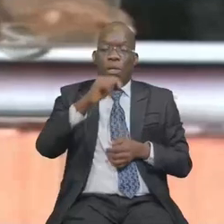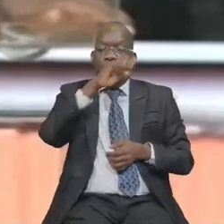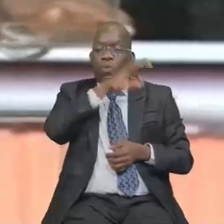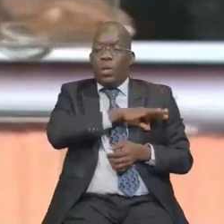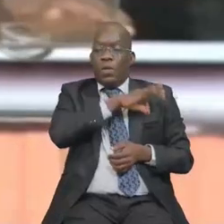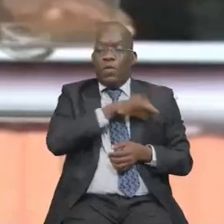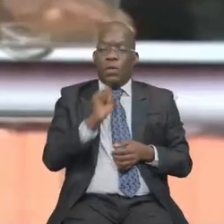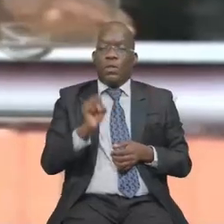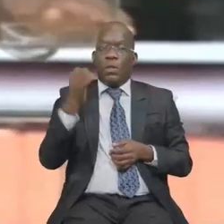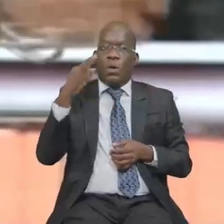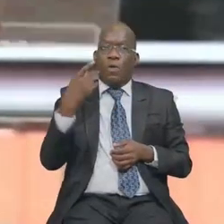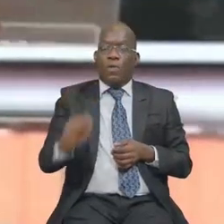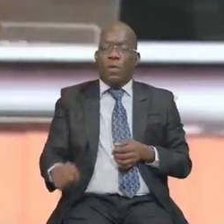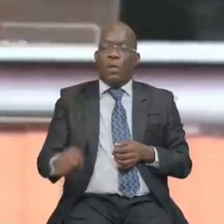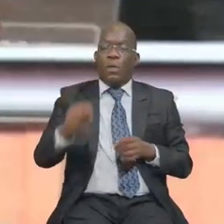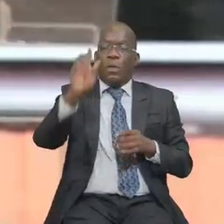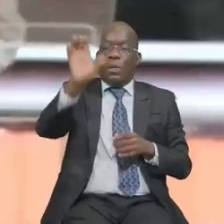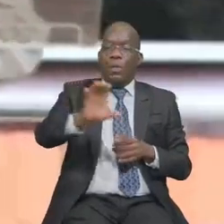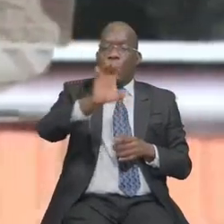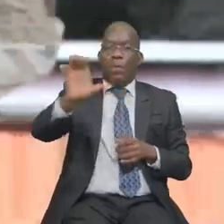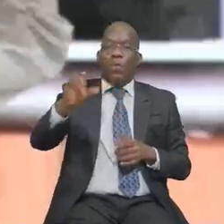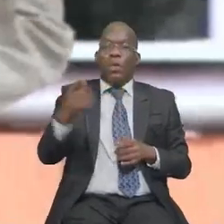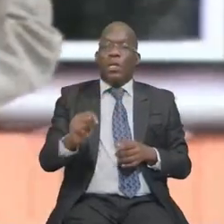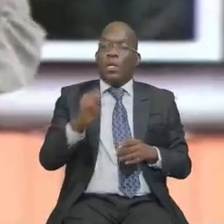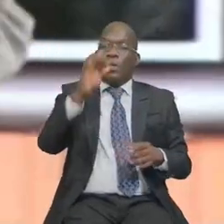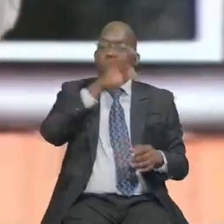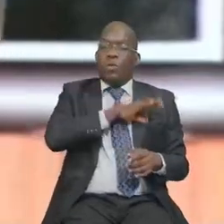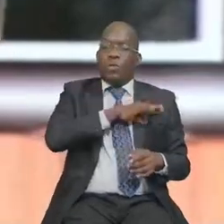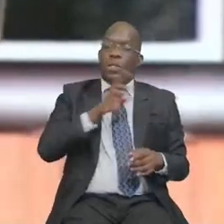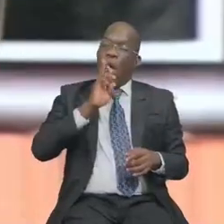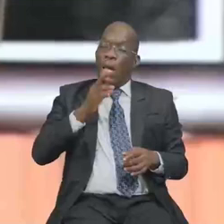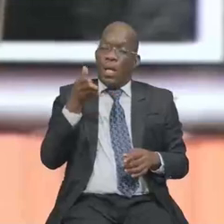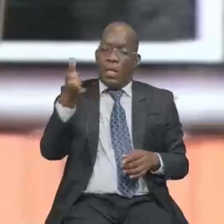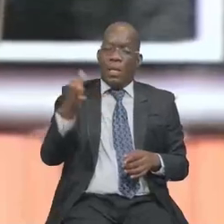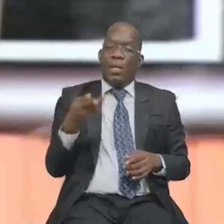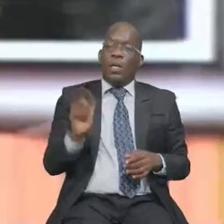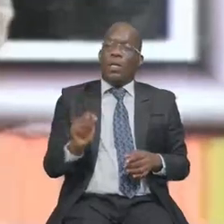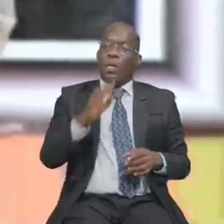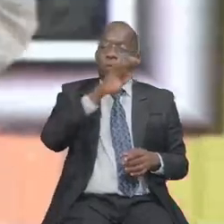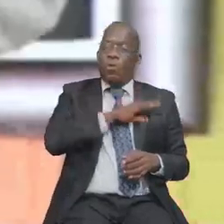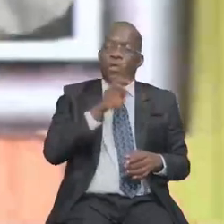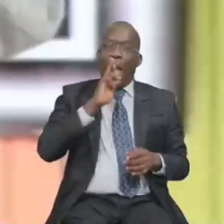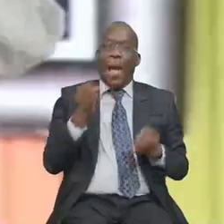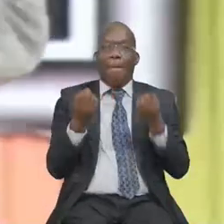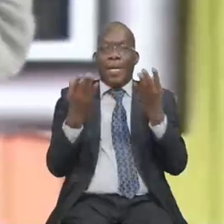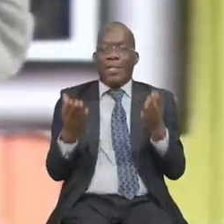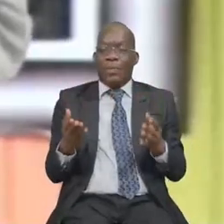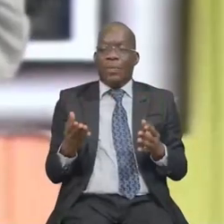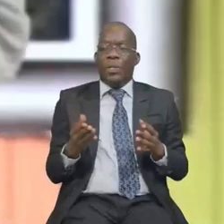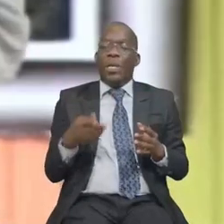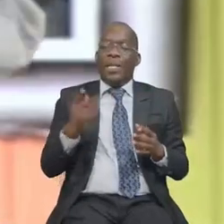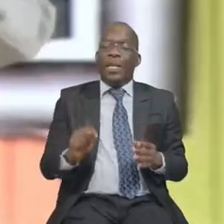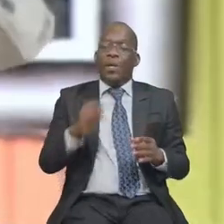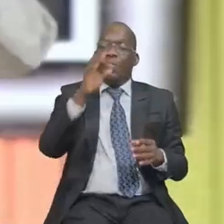croix. Les profits sont là. Les profits sont nombreux. Les profits sont innombrables.